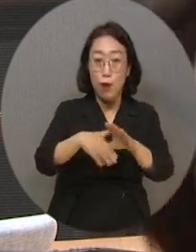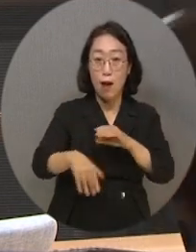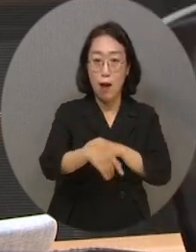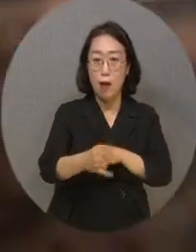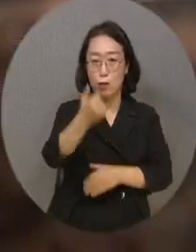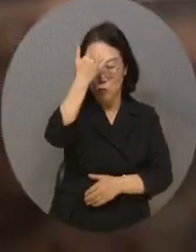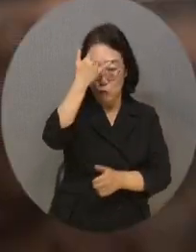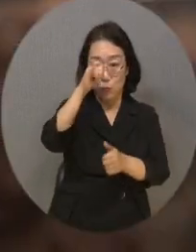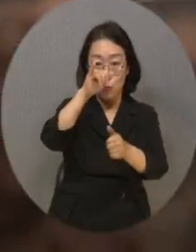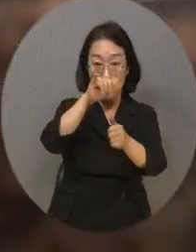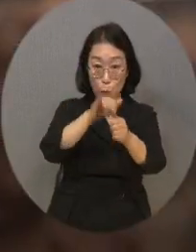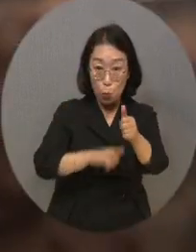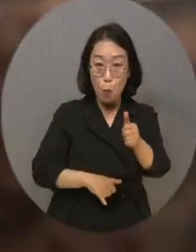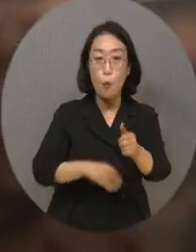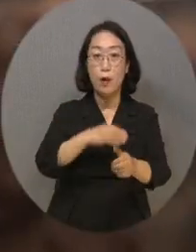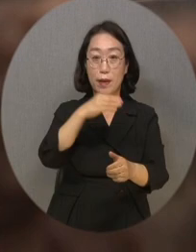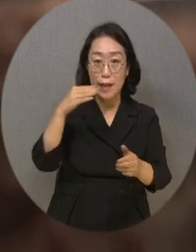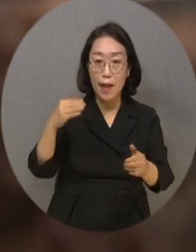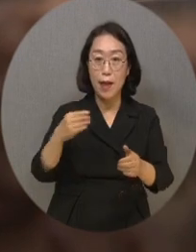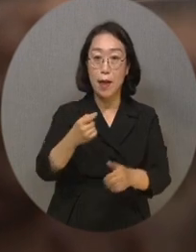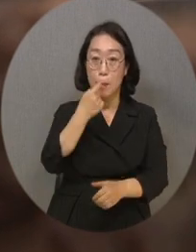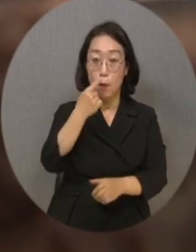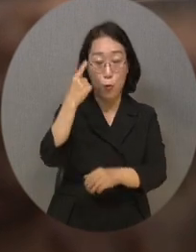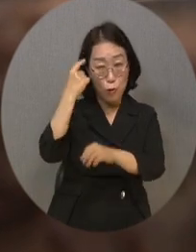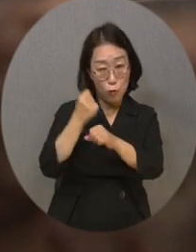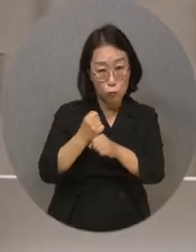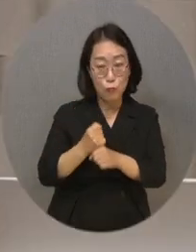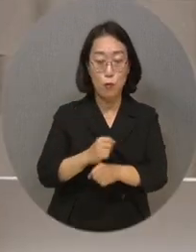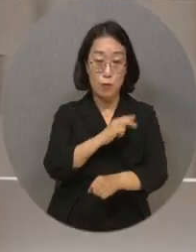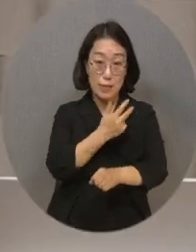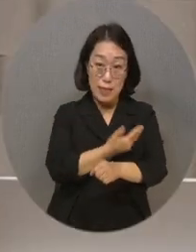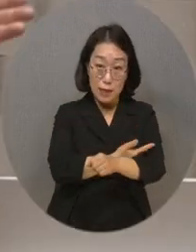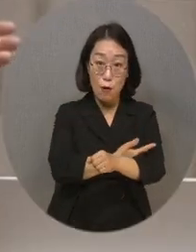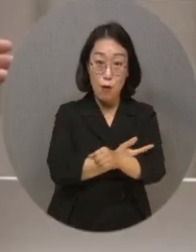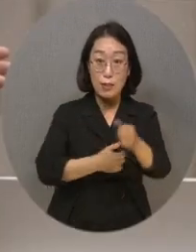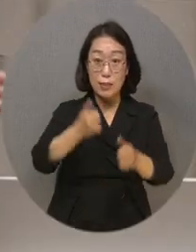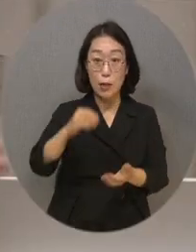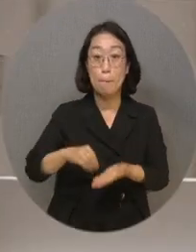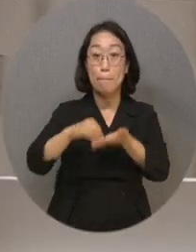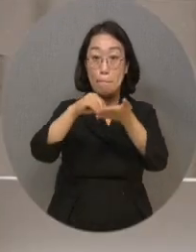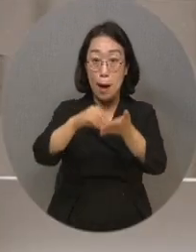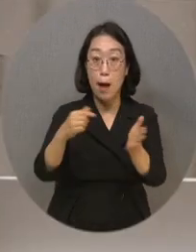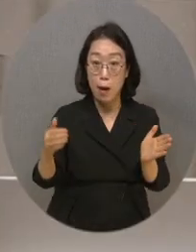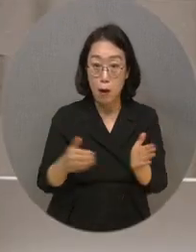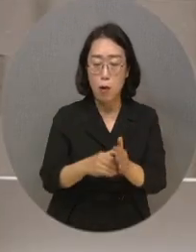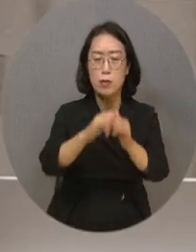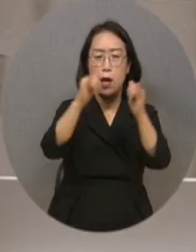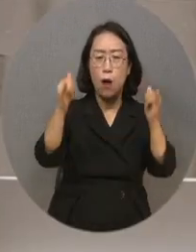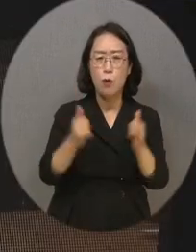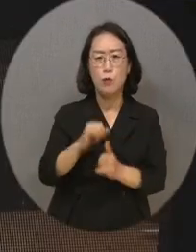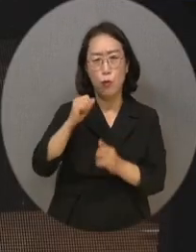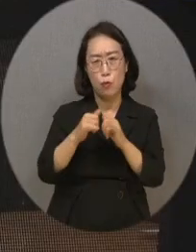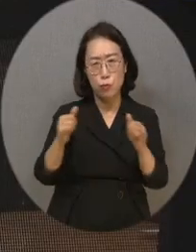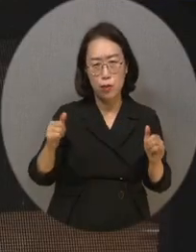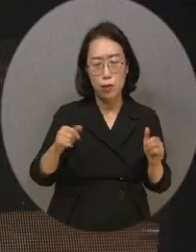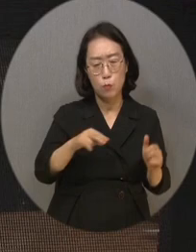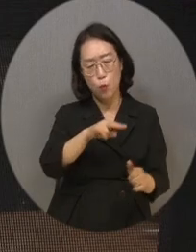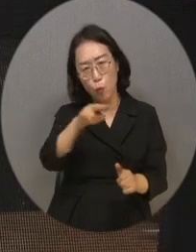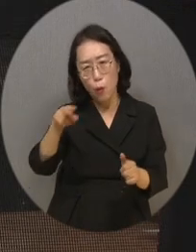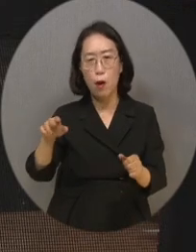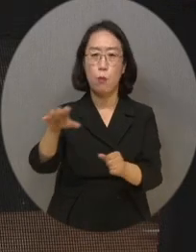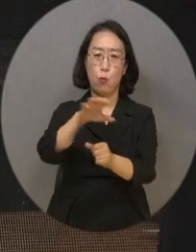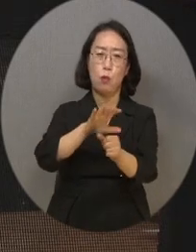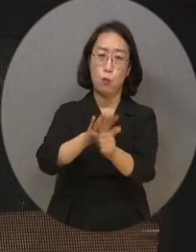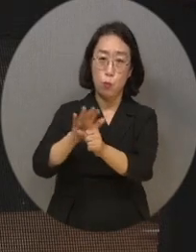사상과 학문을 연구하고 본 기회에 자격시험을 응시함으로써 우리 주변의 사회적 약자를 돌아보고